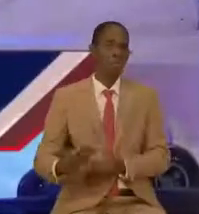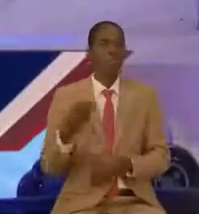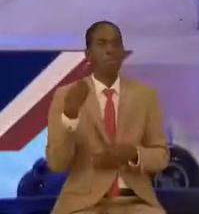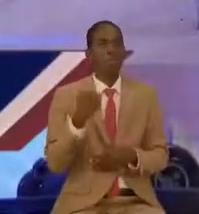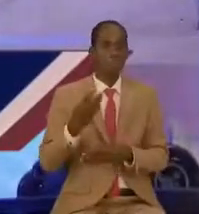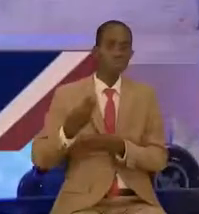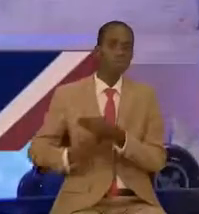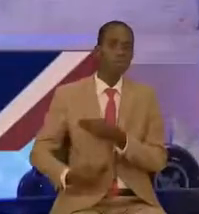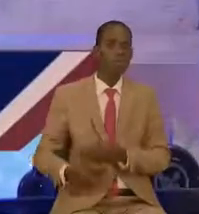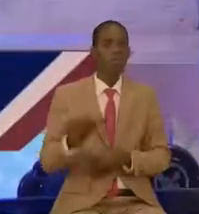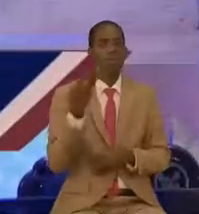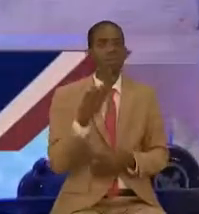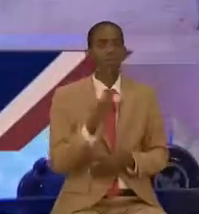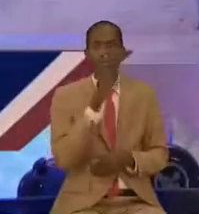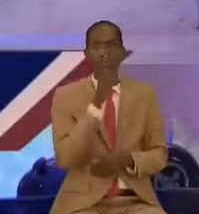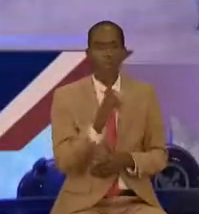récompense.